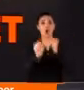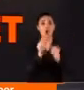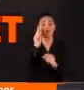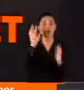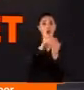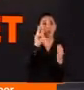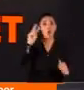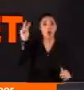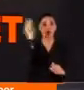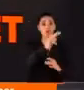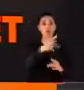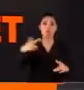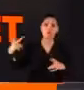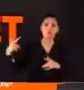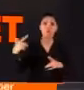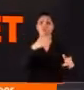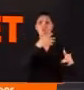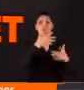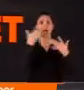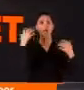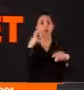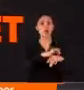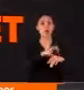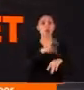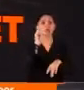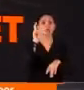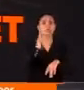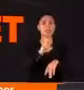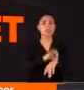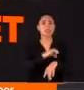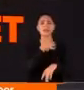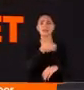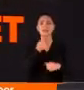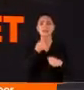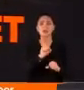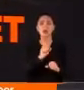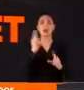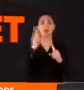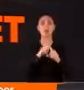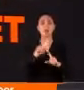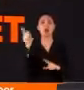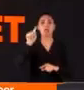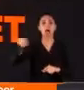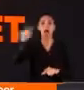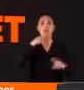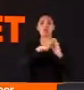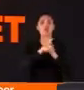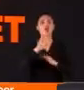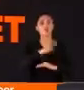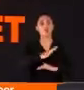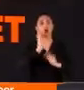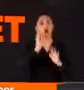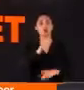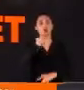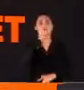köpeği görünce tetiğe bastı. Veterinere gitmesine 8 dakika boyunca izin vermedi. Üstelik polis ve amiri şikayetçi olunmasına